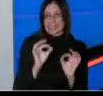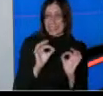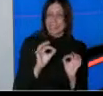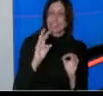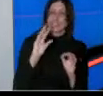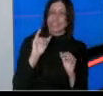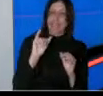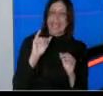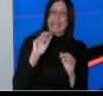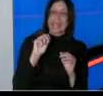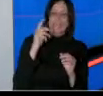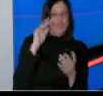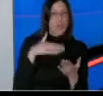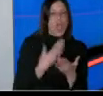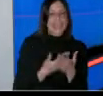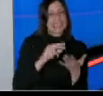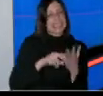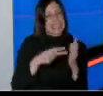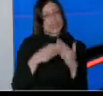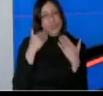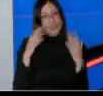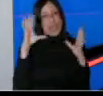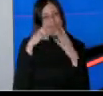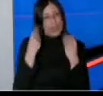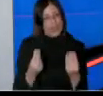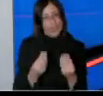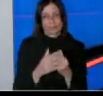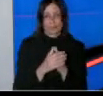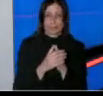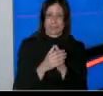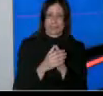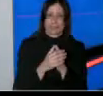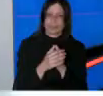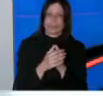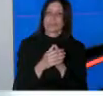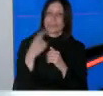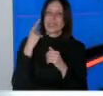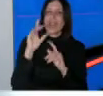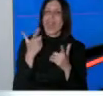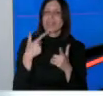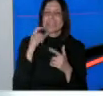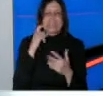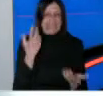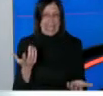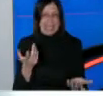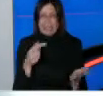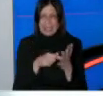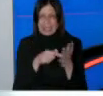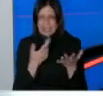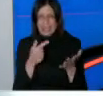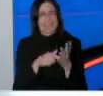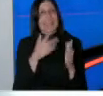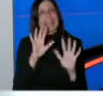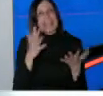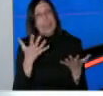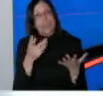ניב, יועץ אסטרטגי, תודה רבה לך, לילה טוב. ערב טוב. אתה יודע למה צחקתי מהסיפור הזה? כי זה